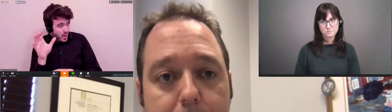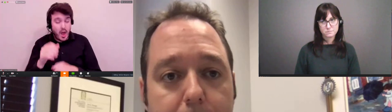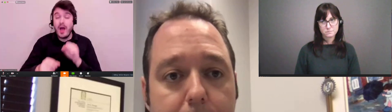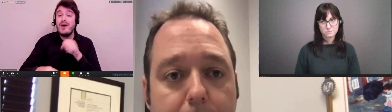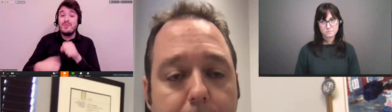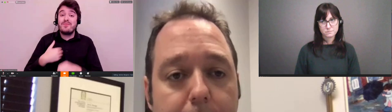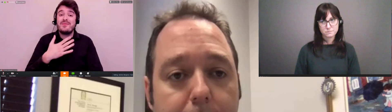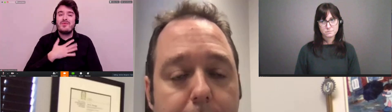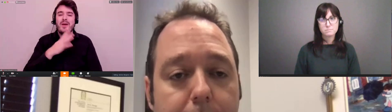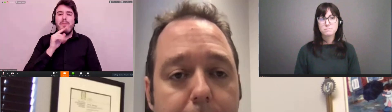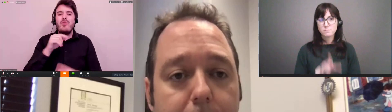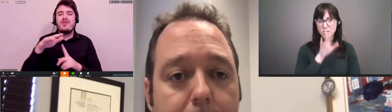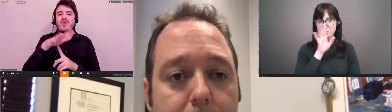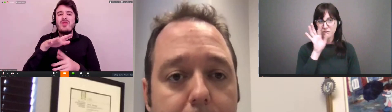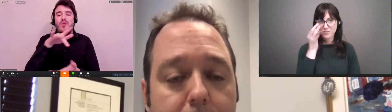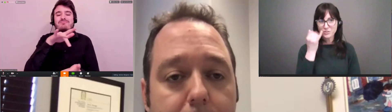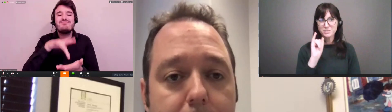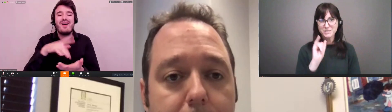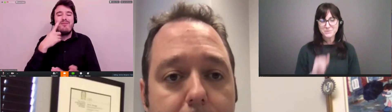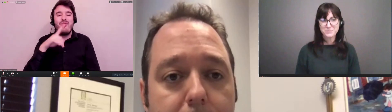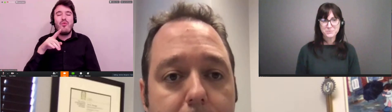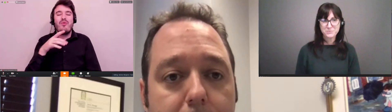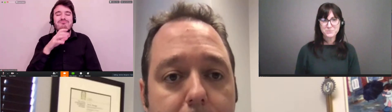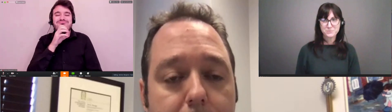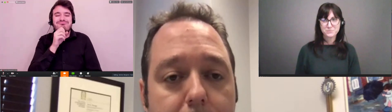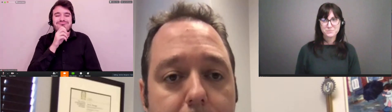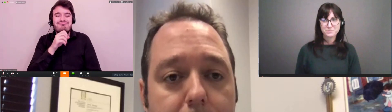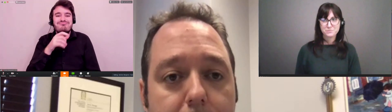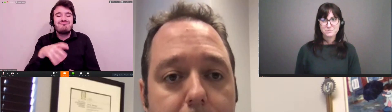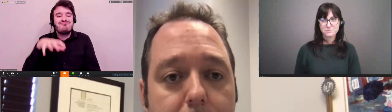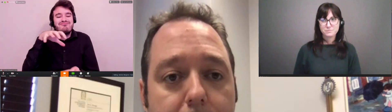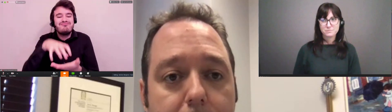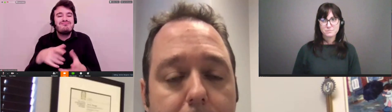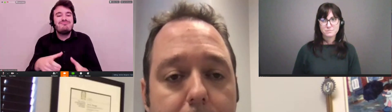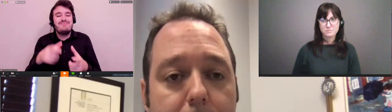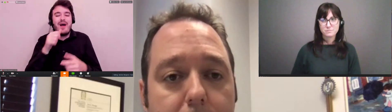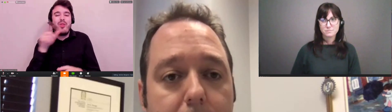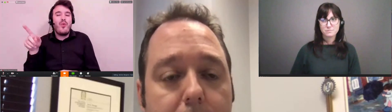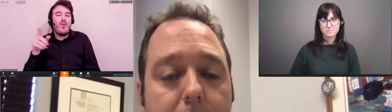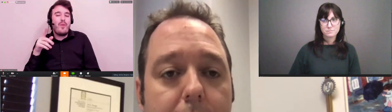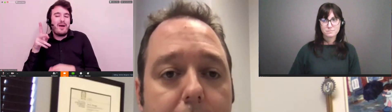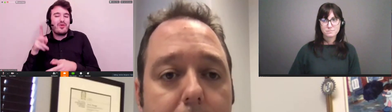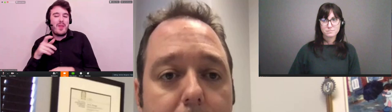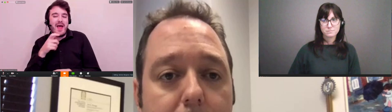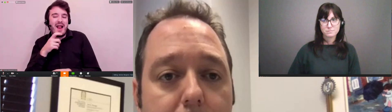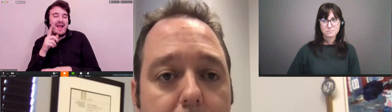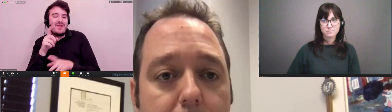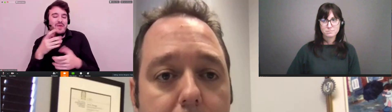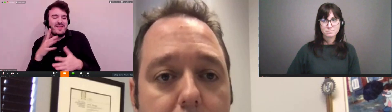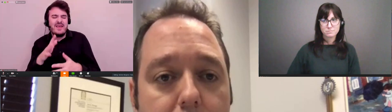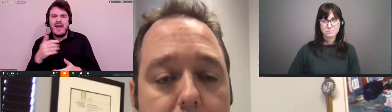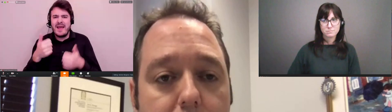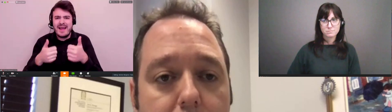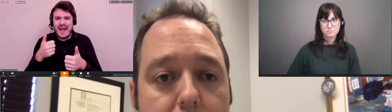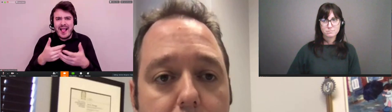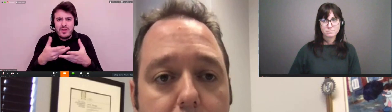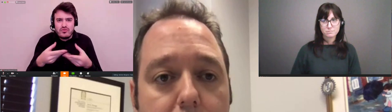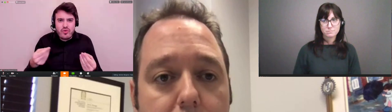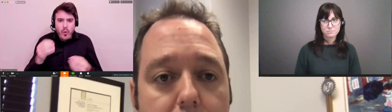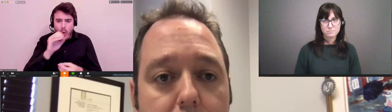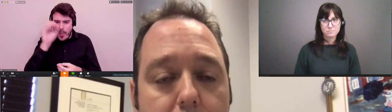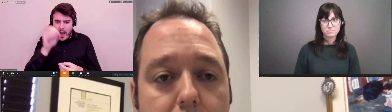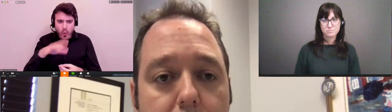la situation des centres pour personnes âgées. Là. Joanne a posé une question à ce propos-là en anglais. Quelles mesures on prend à Ottawa pour assurer